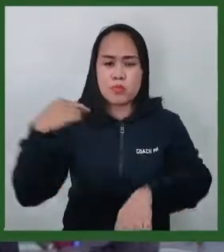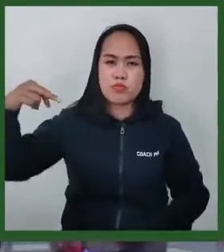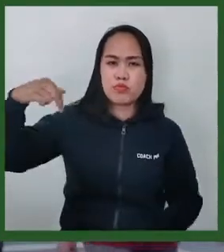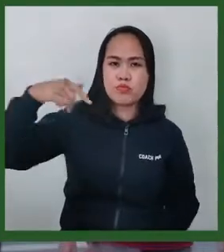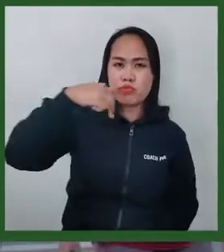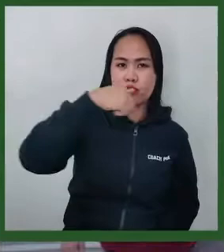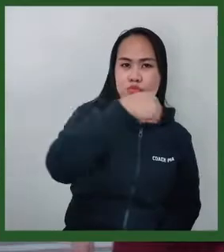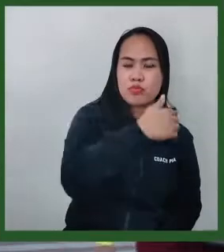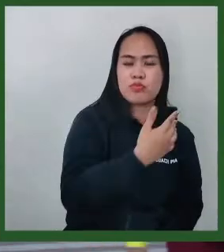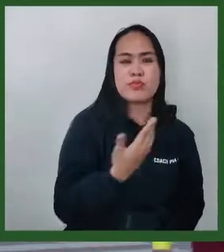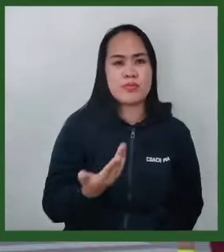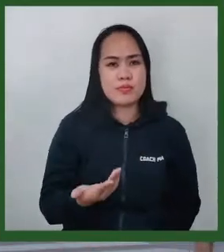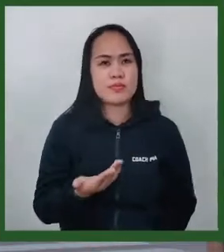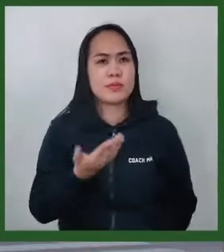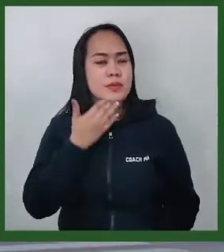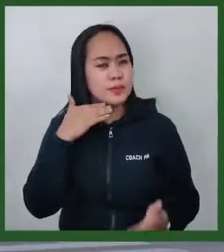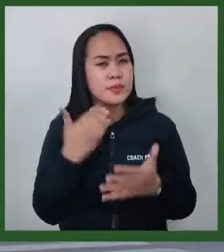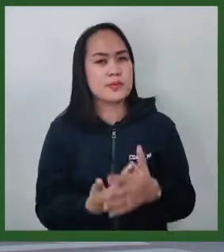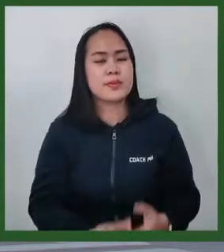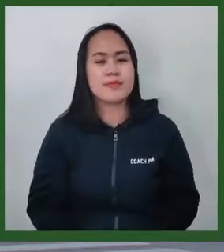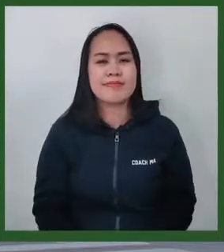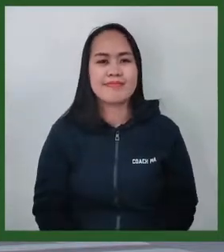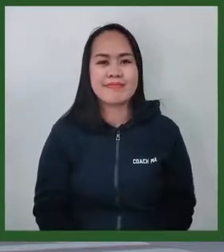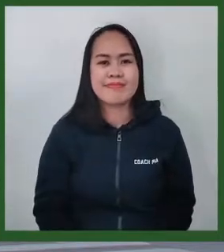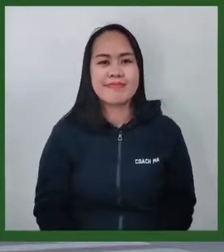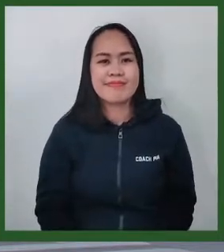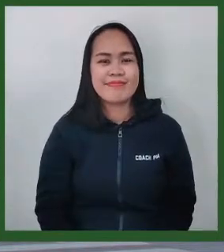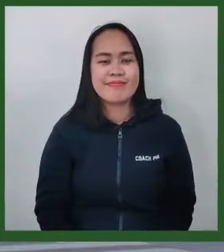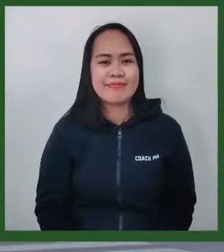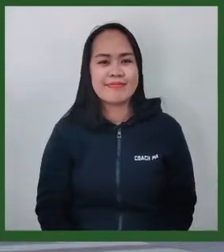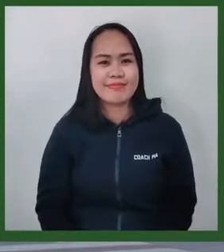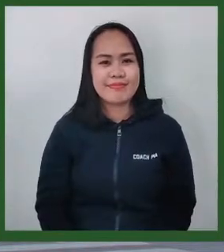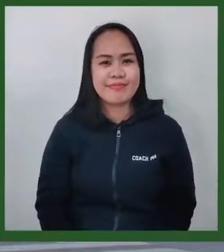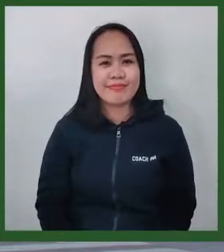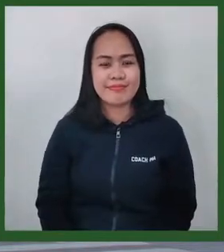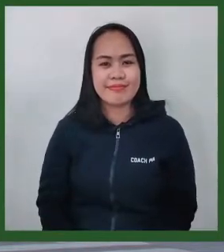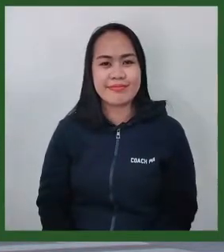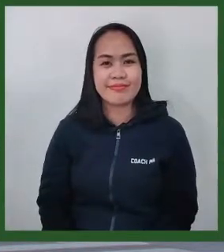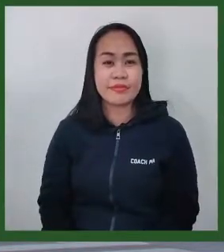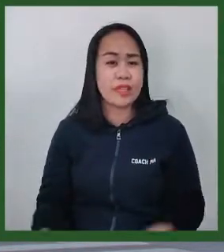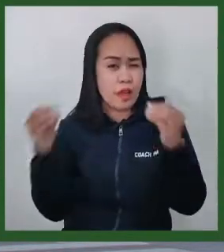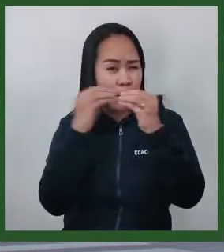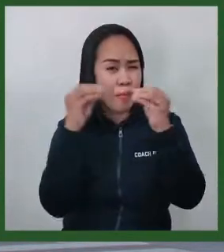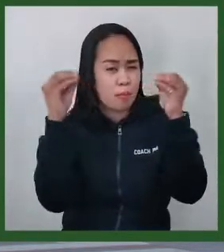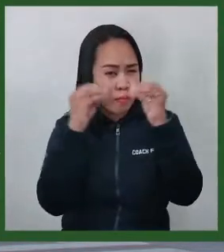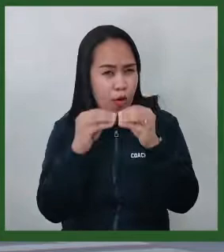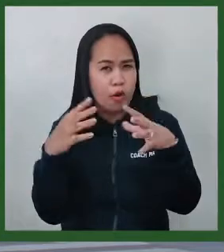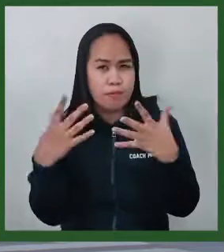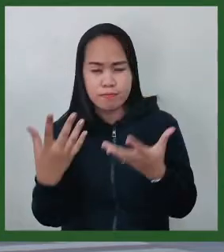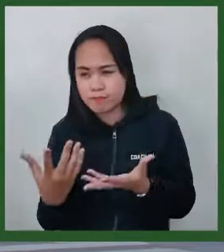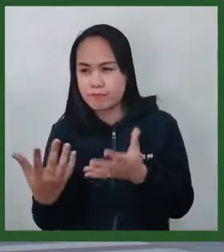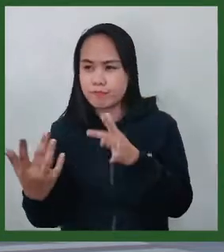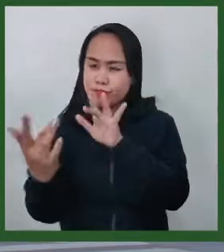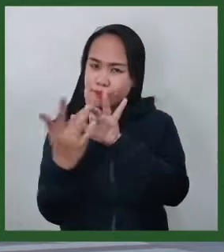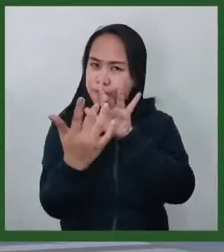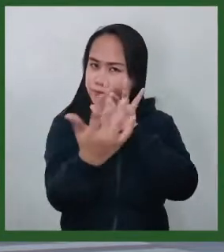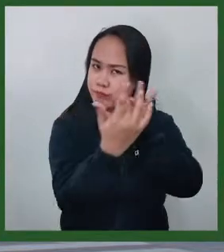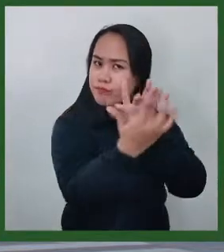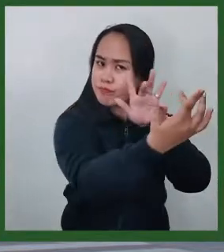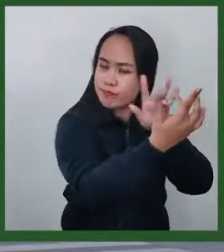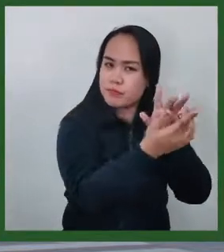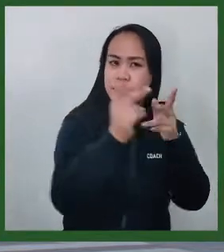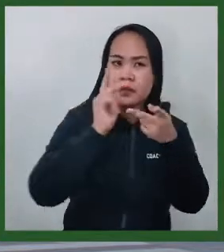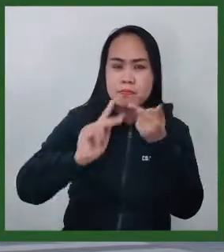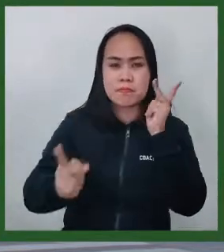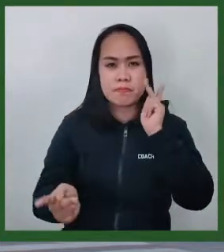Antonio. Pagdating naman po sa mas marami pang mga collaborations, no, kamakailan, for the